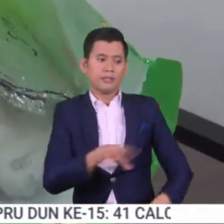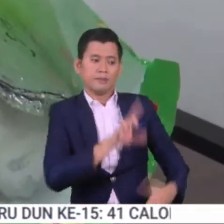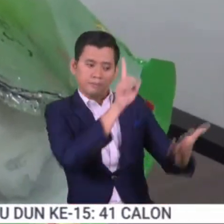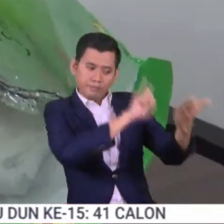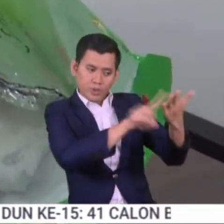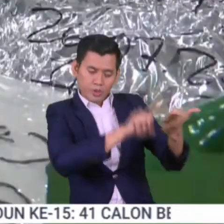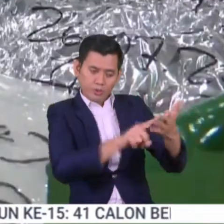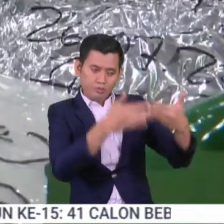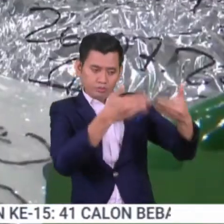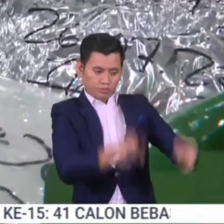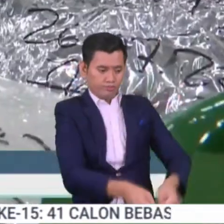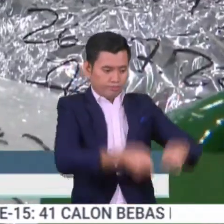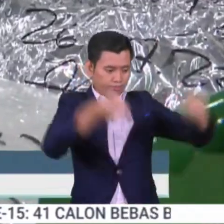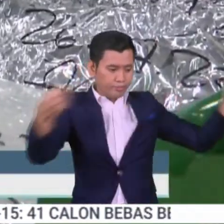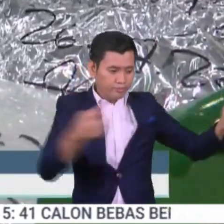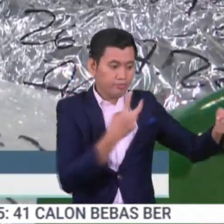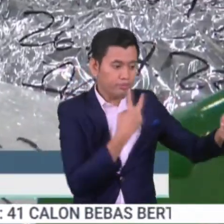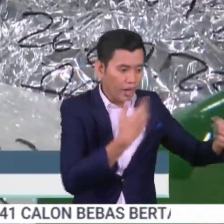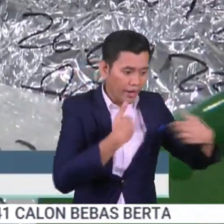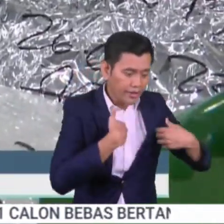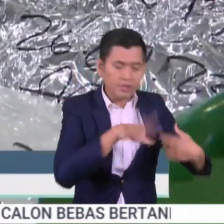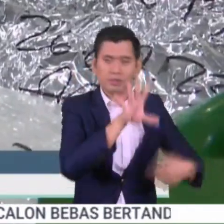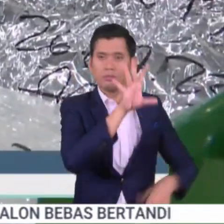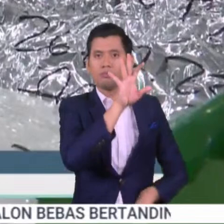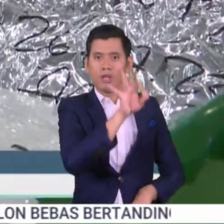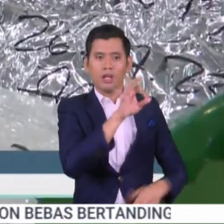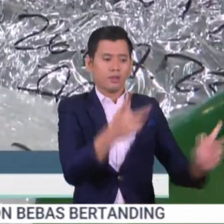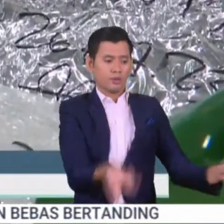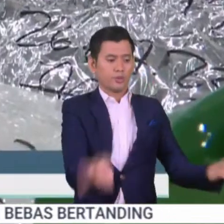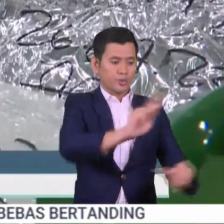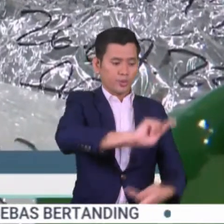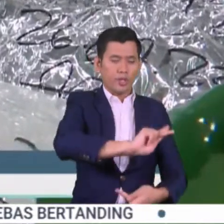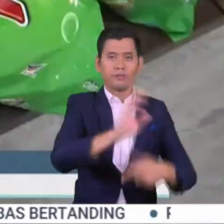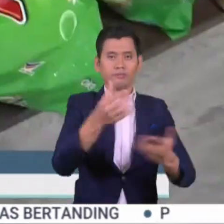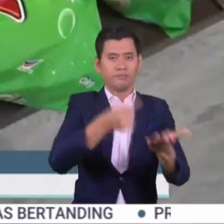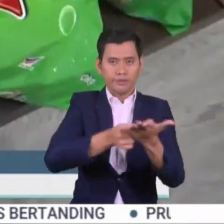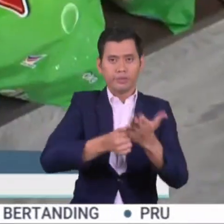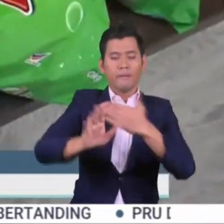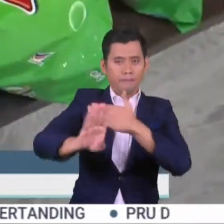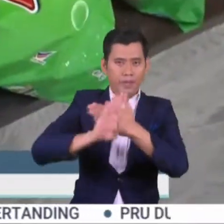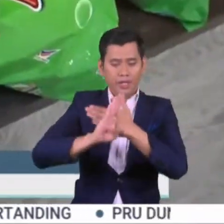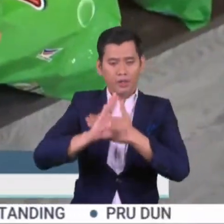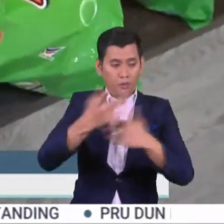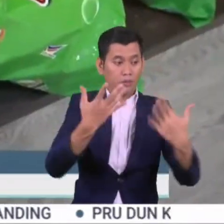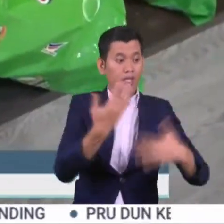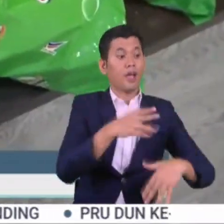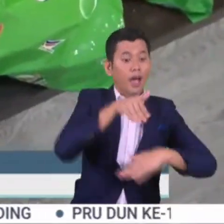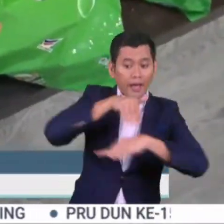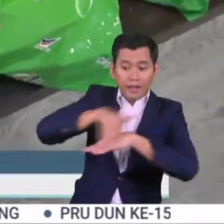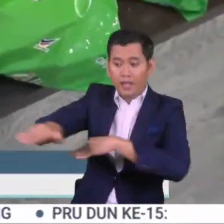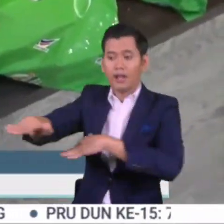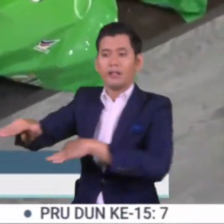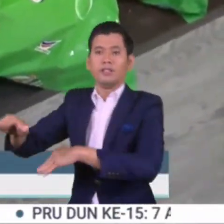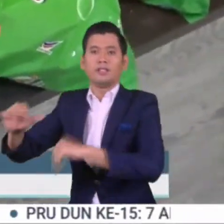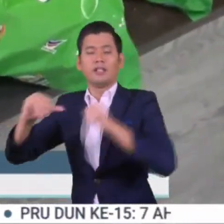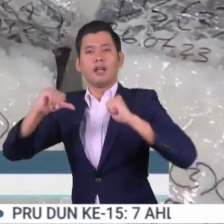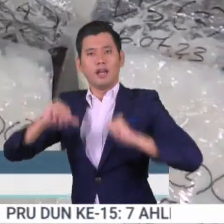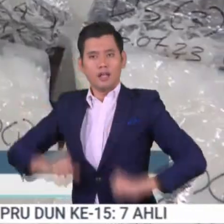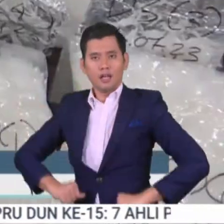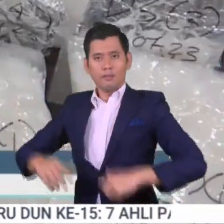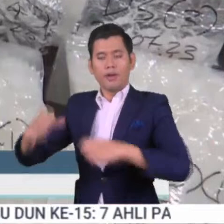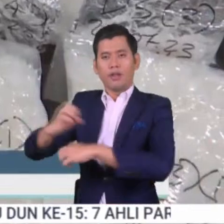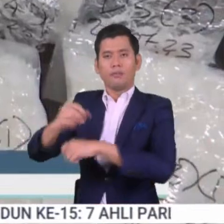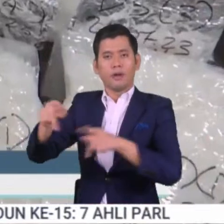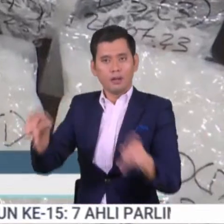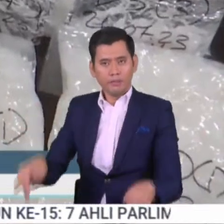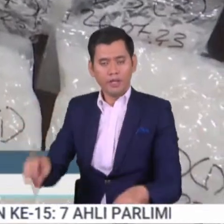9 kotak disyaki mengandungi dadah berbahaya yang dialamatkan ke sebuah kondominium di Likas, Kota Kinabalu dan